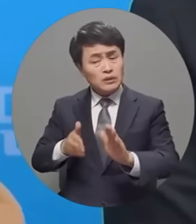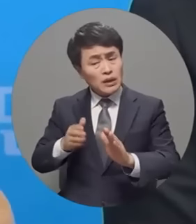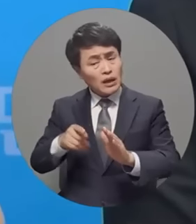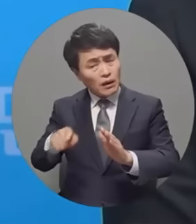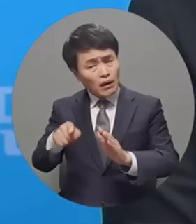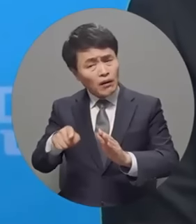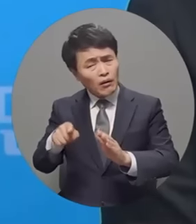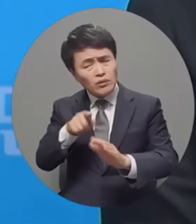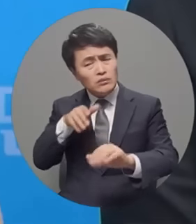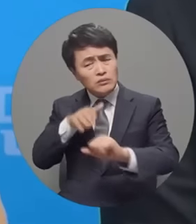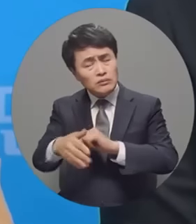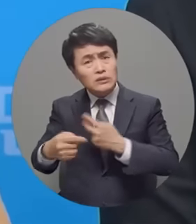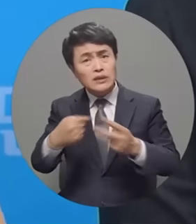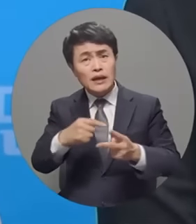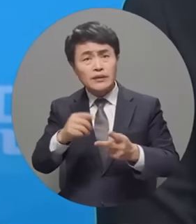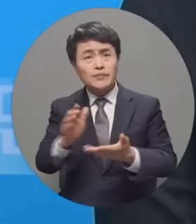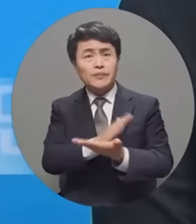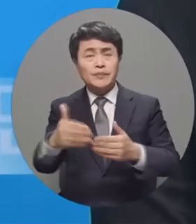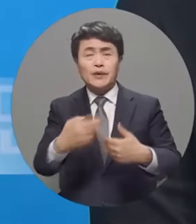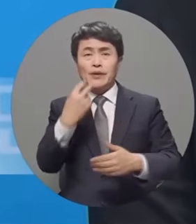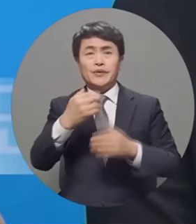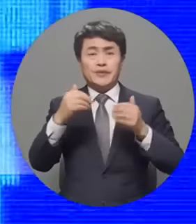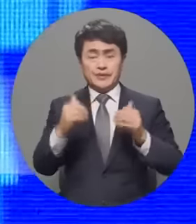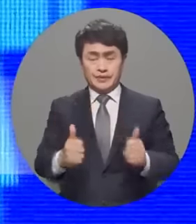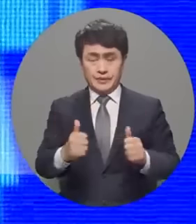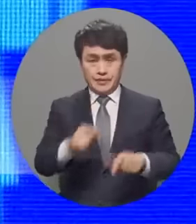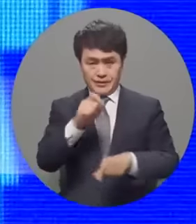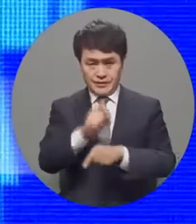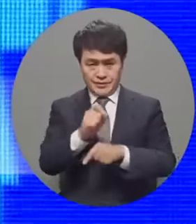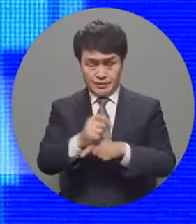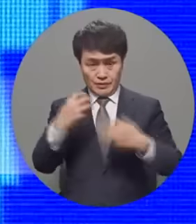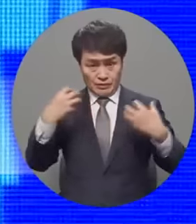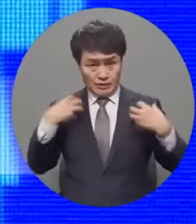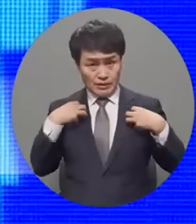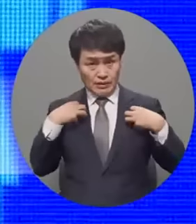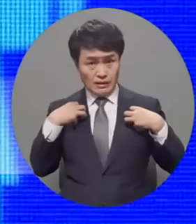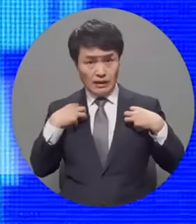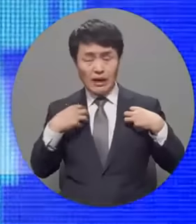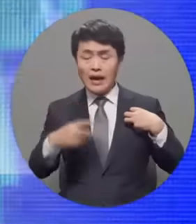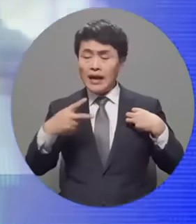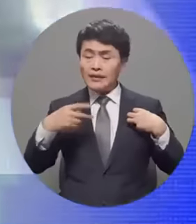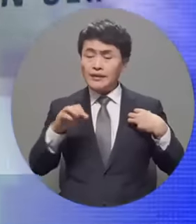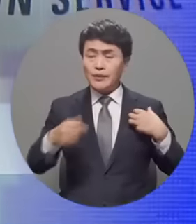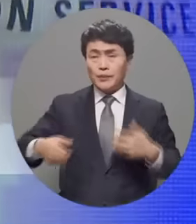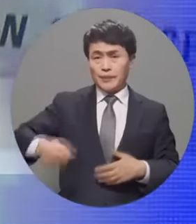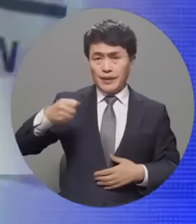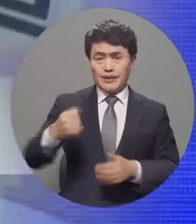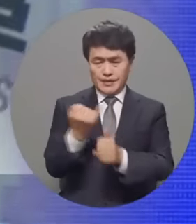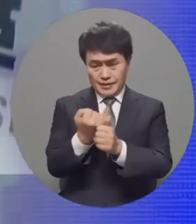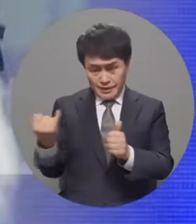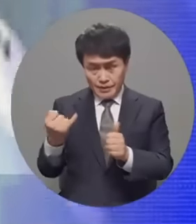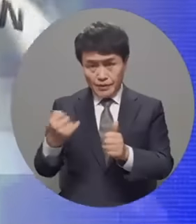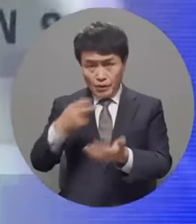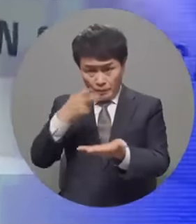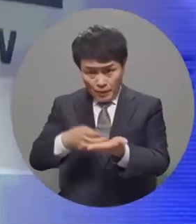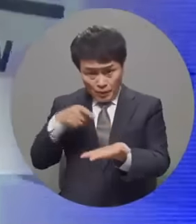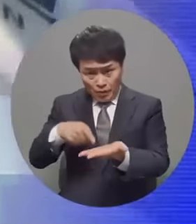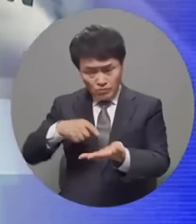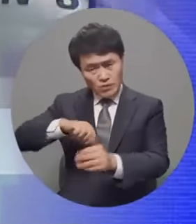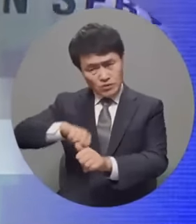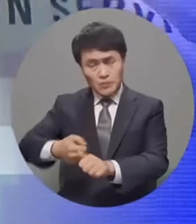수 있습니다. 하지만 검찰은 직무 관련성이 어떻든 간에 디올백을 받은 김 여사를 법리적으로는